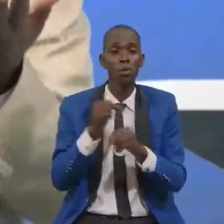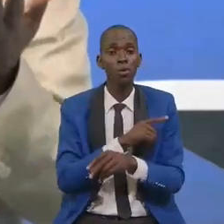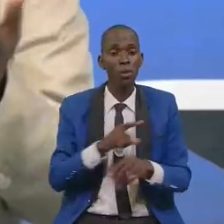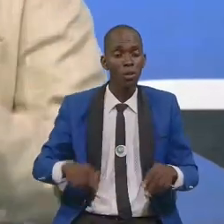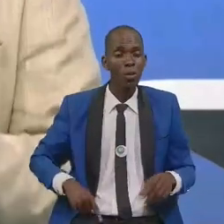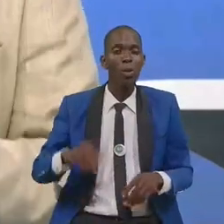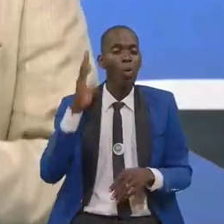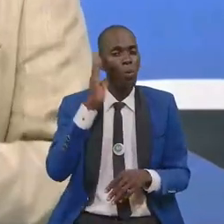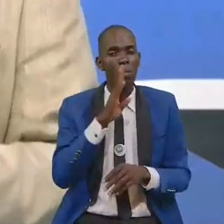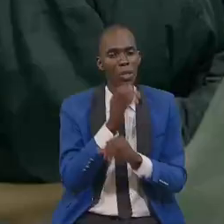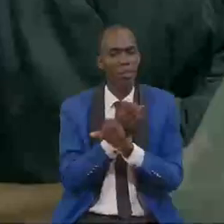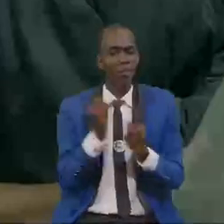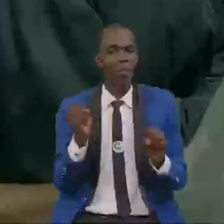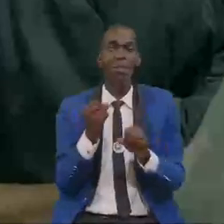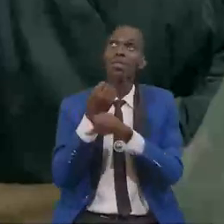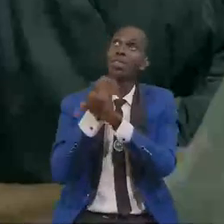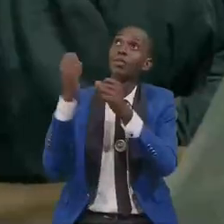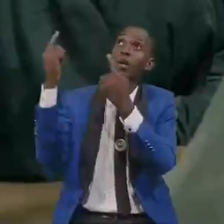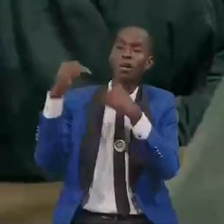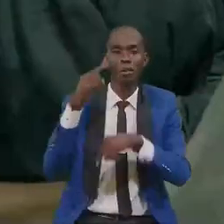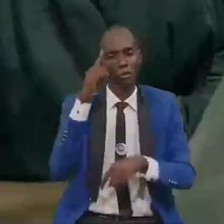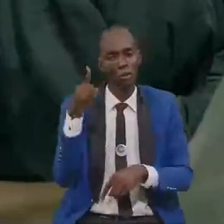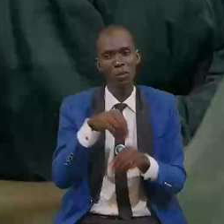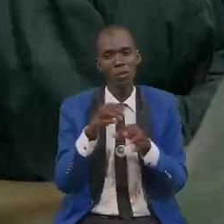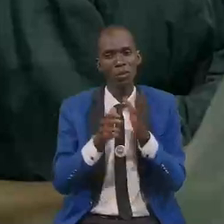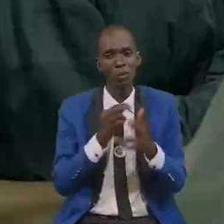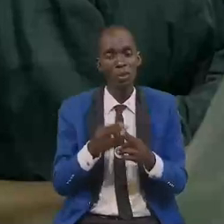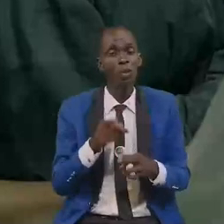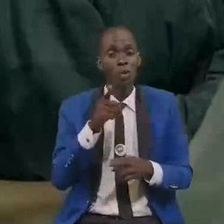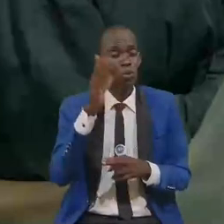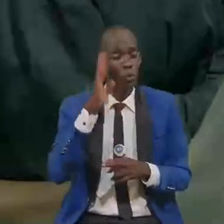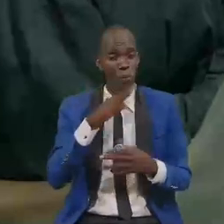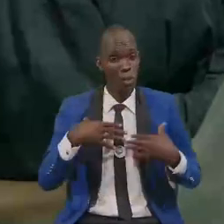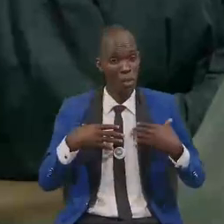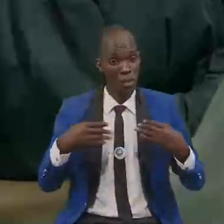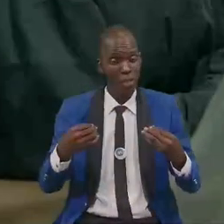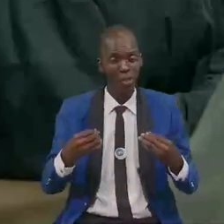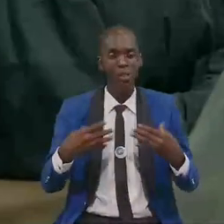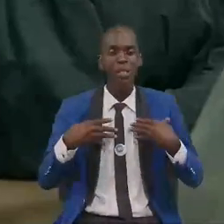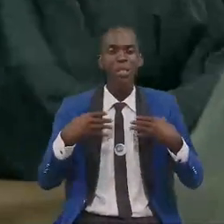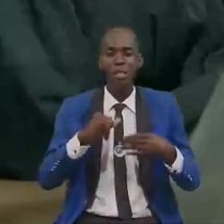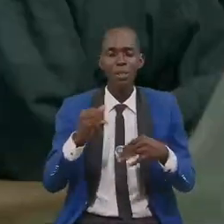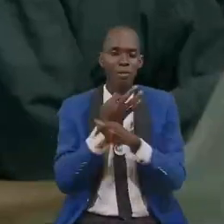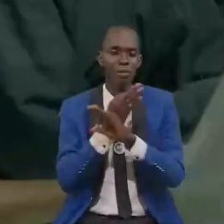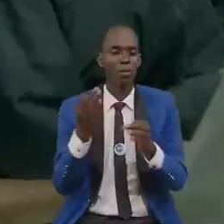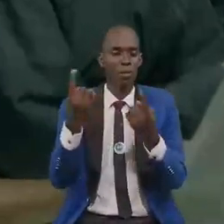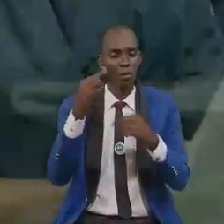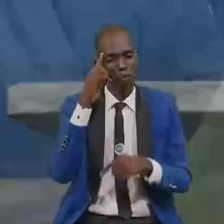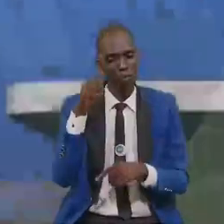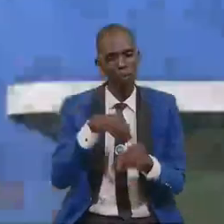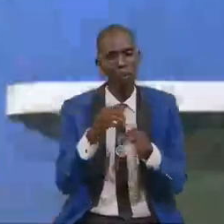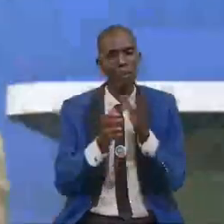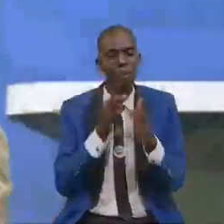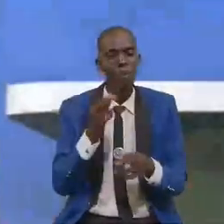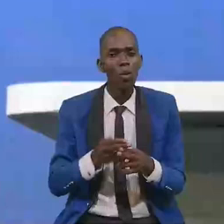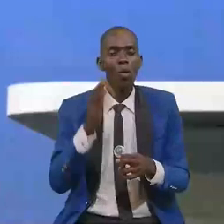sauvé le salut est venu sera guéri la libération la guérison sont venus sera délivré la